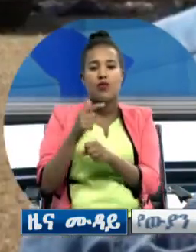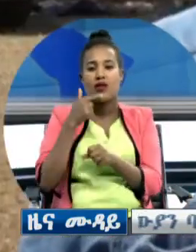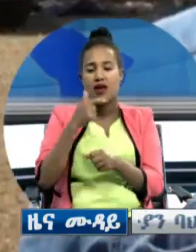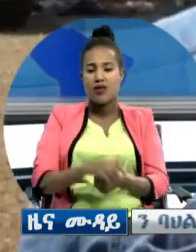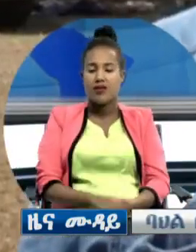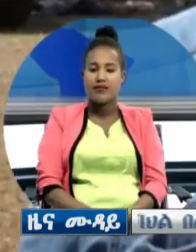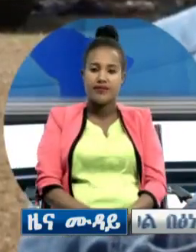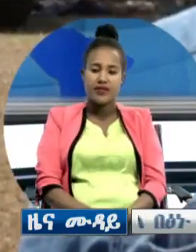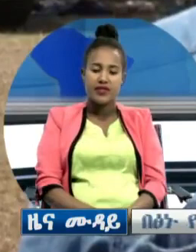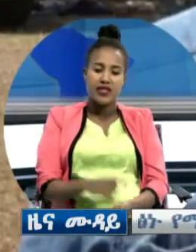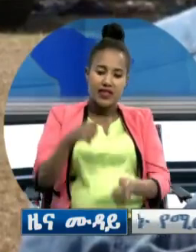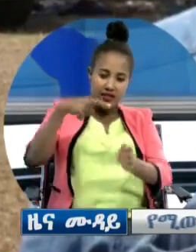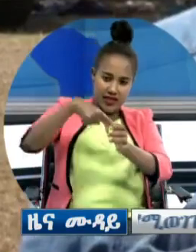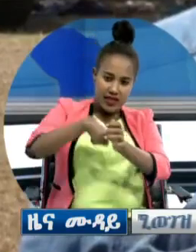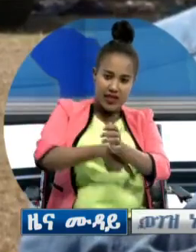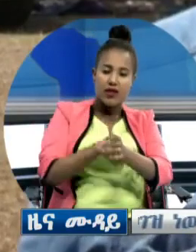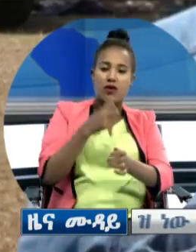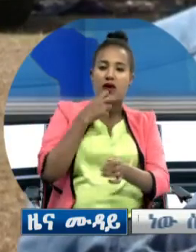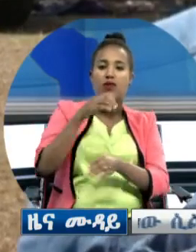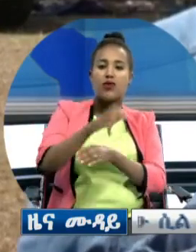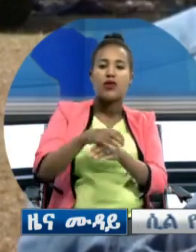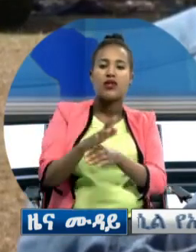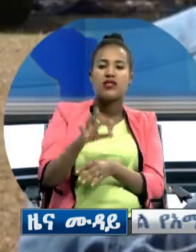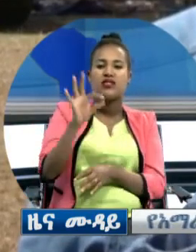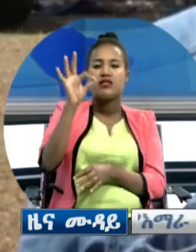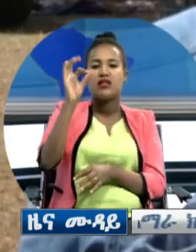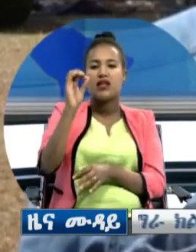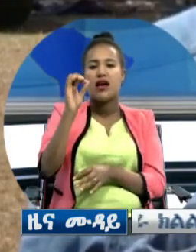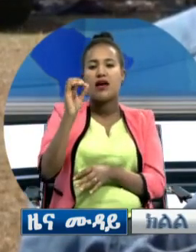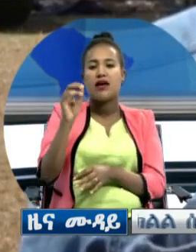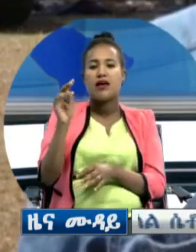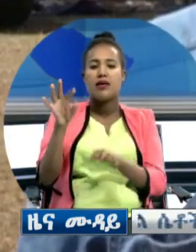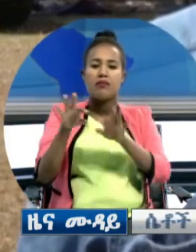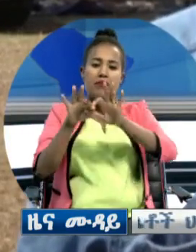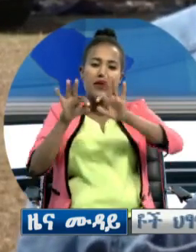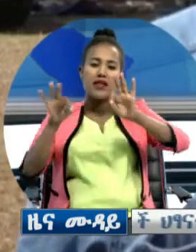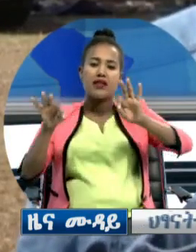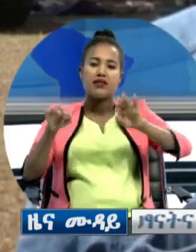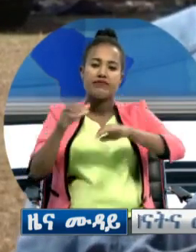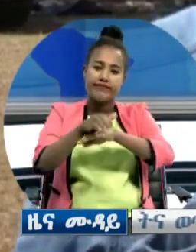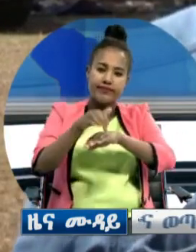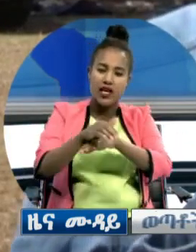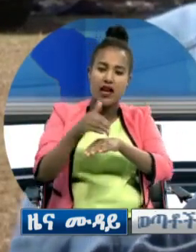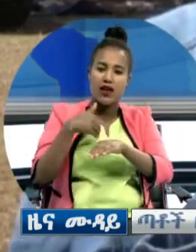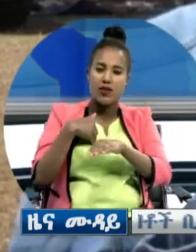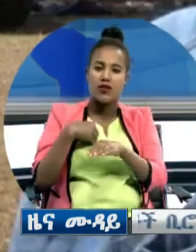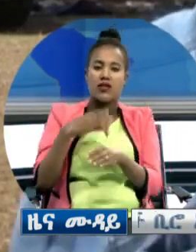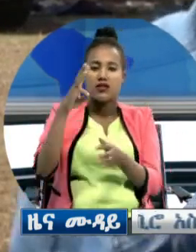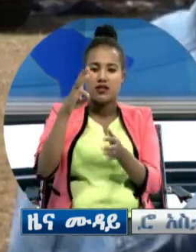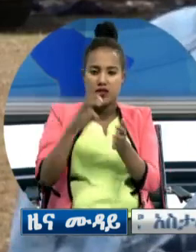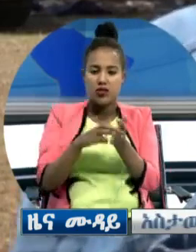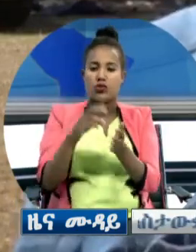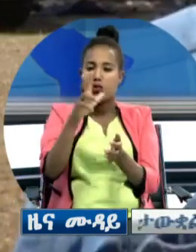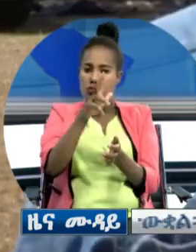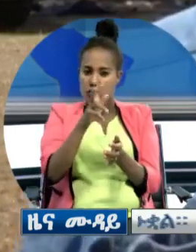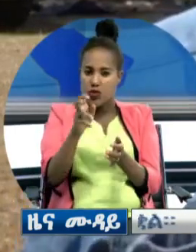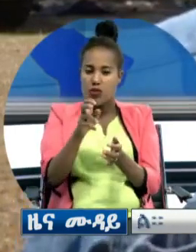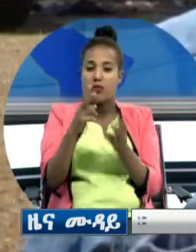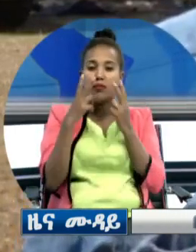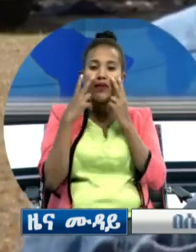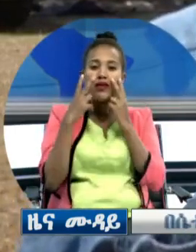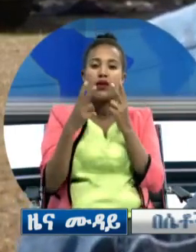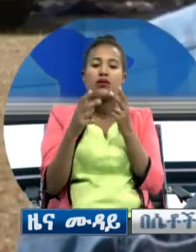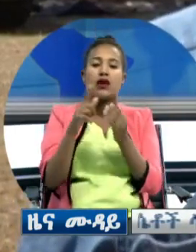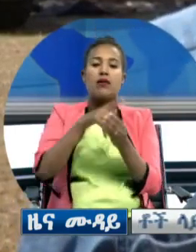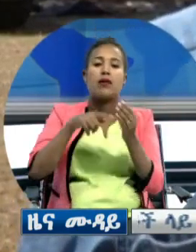ጥልቅ የውሃ ጉድጓድ ወደ 90 ሜትር ጥልቀት ያለው ውሃ ጉድጓድ ቆፍረን 6300 ምታውት የአካባቢ ህዝብ